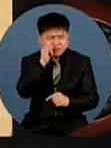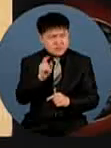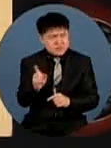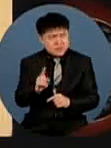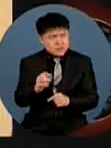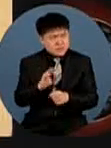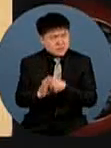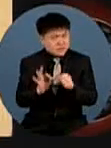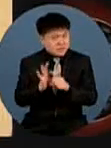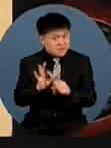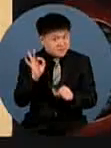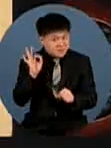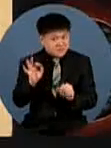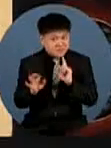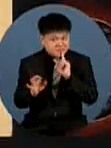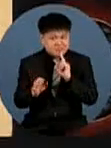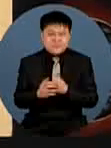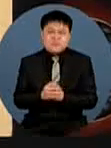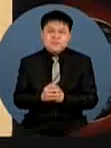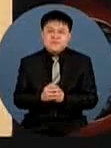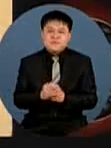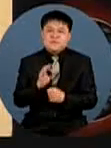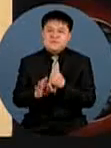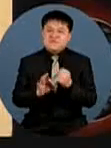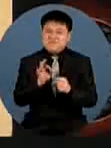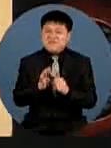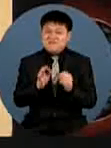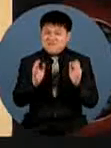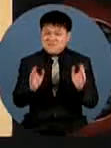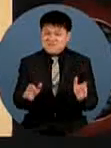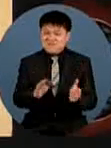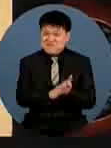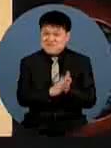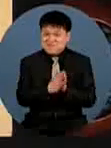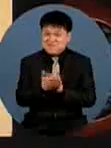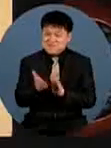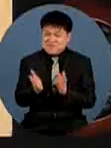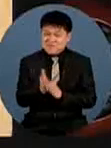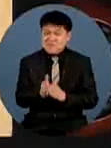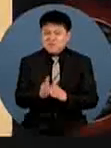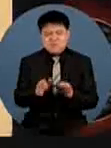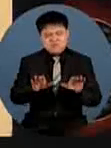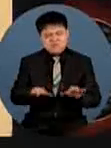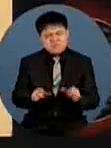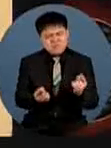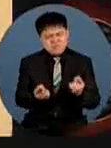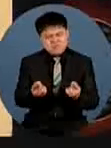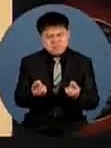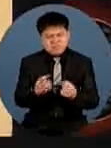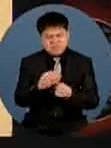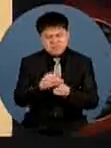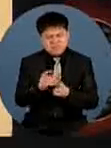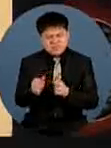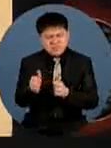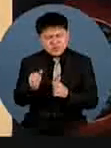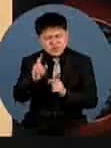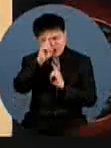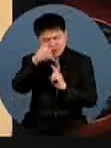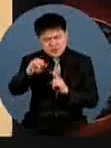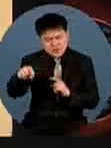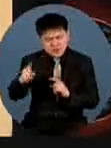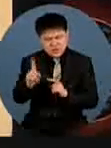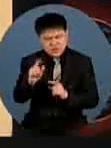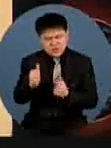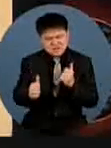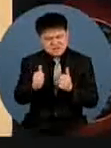있느냐. 10년 차이가 납니다. 10년 세월이 흘렀죠. 뭐 지금의 기사들보다는 이창호 구단은 라이벌이 좀 없는 편이죠. 아,